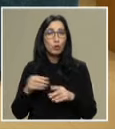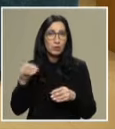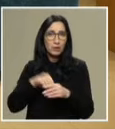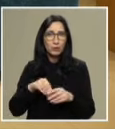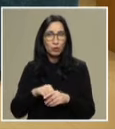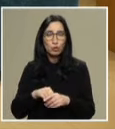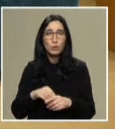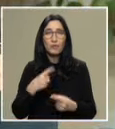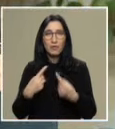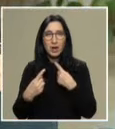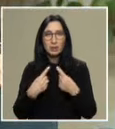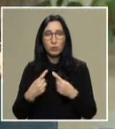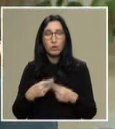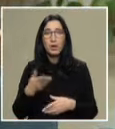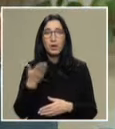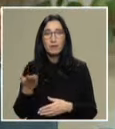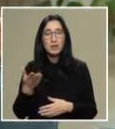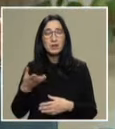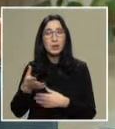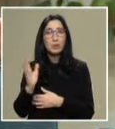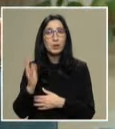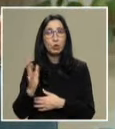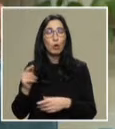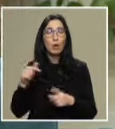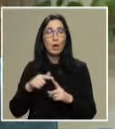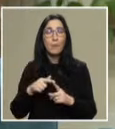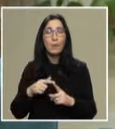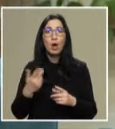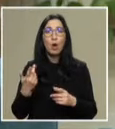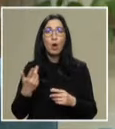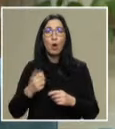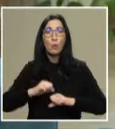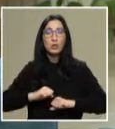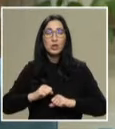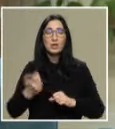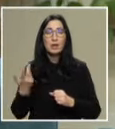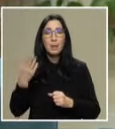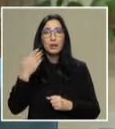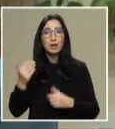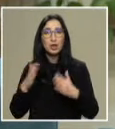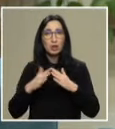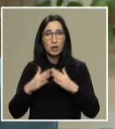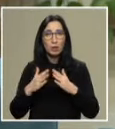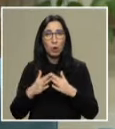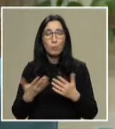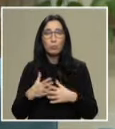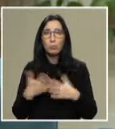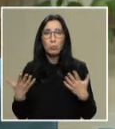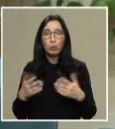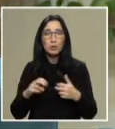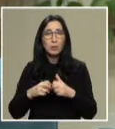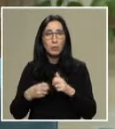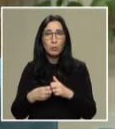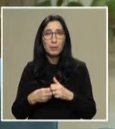в разговора. Вие сте психолог към Общинския младежки дом. Подобни ли са проблемите и казусите, с които ви търсят